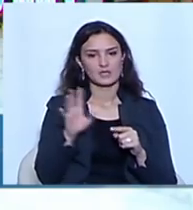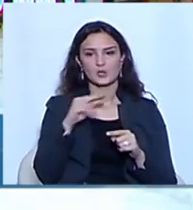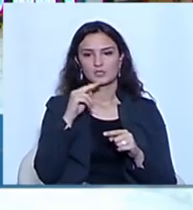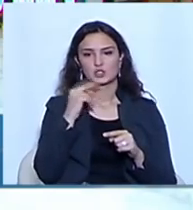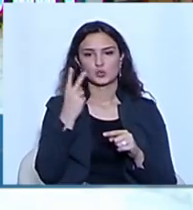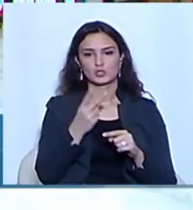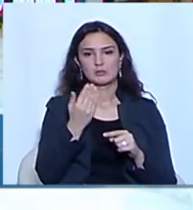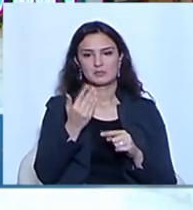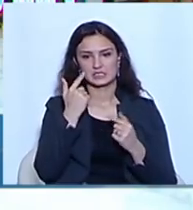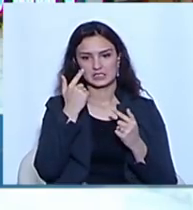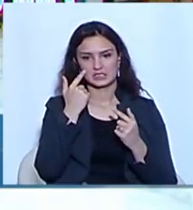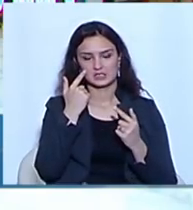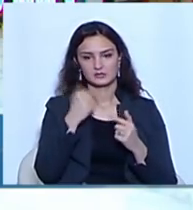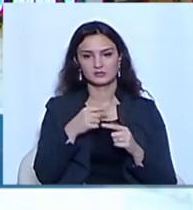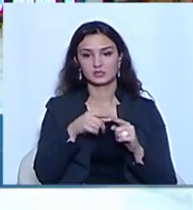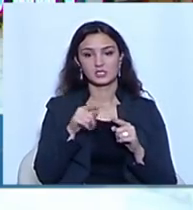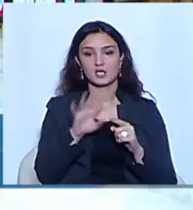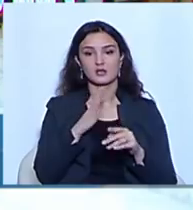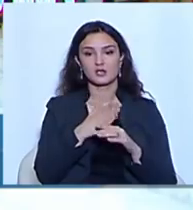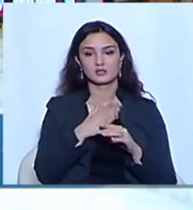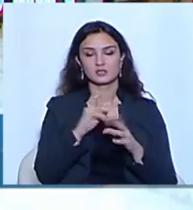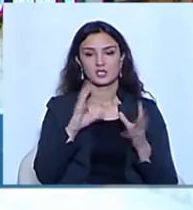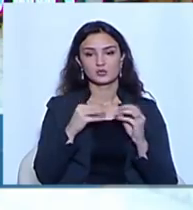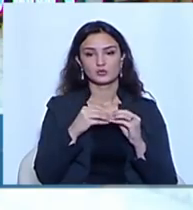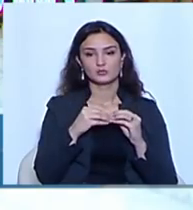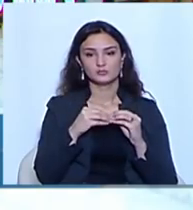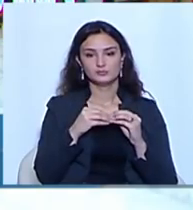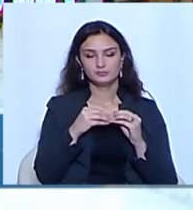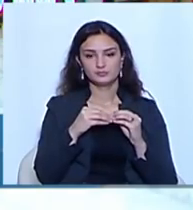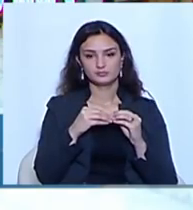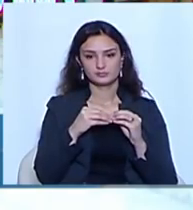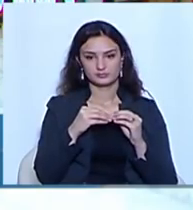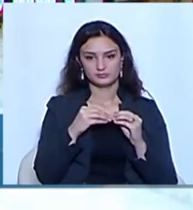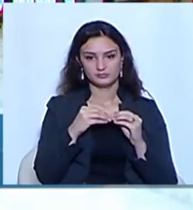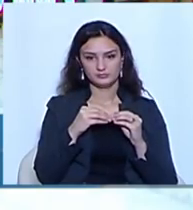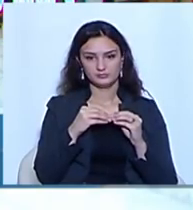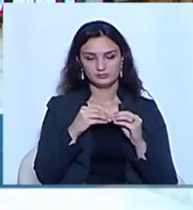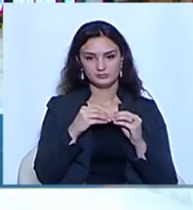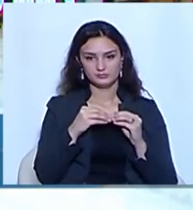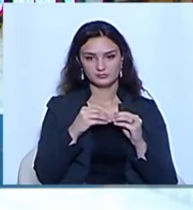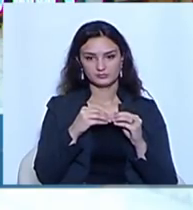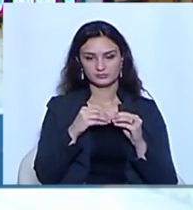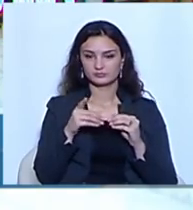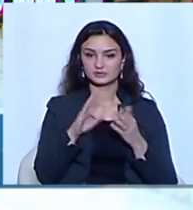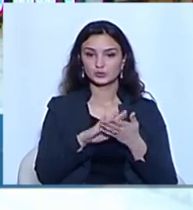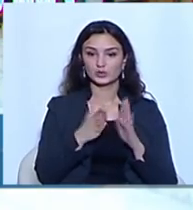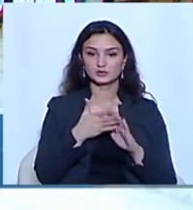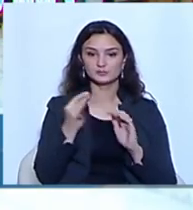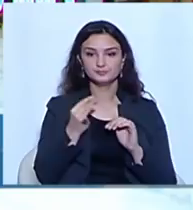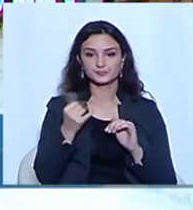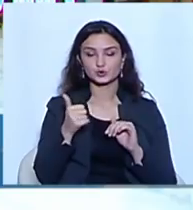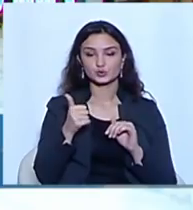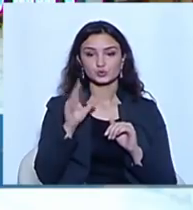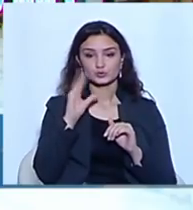მიაქციო ყურადღება მის ტირილს. ეს არ არის ზოგადი თეზა. გააჩნია სიტუაციას,